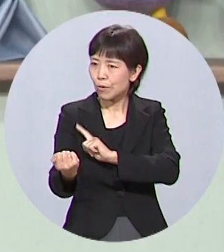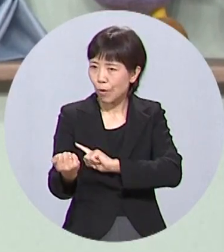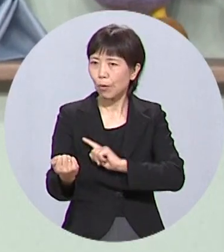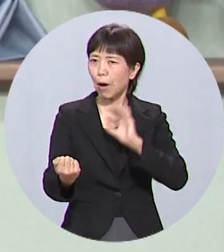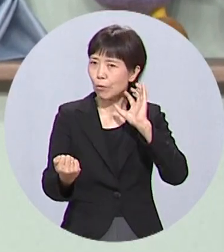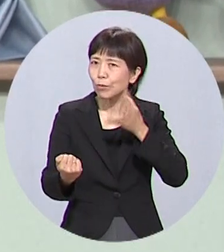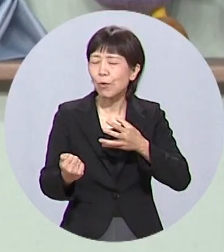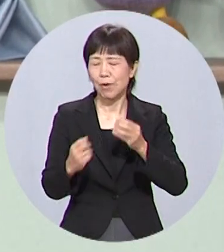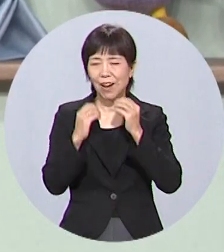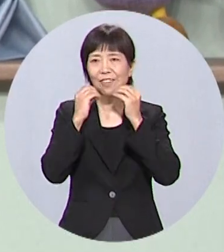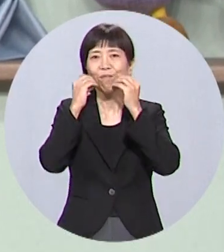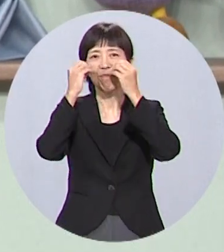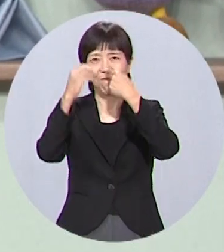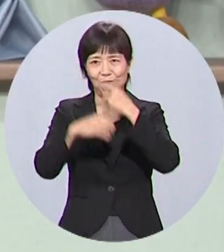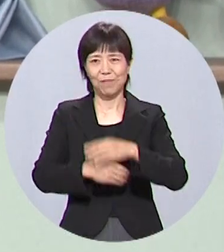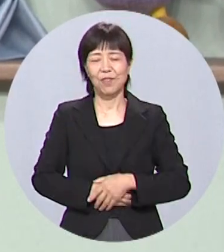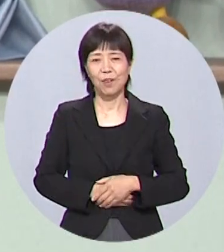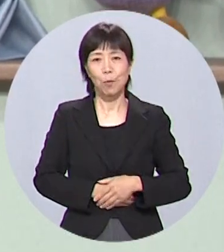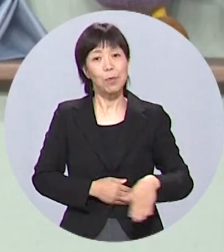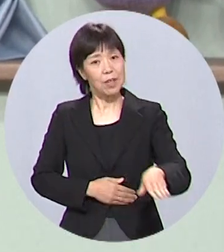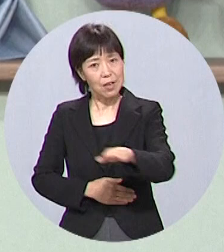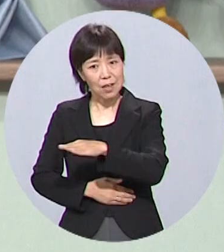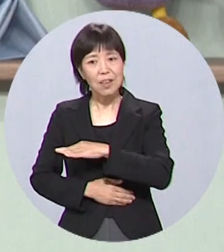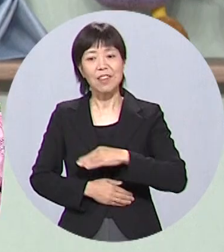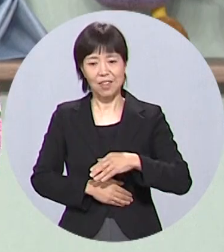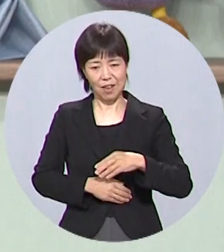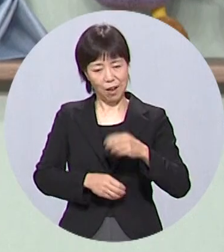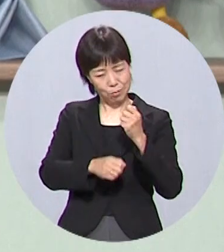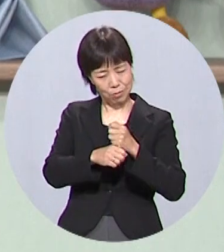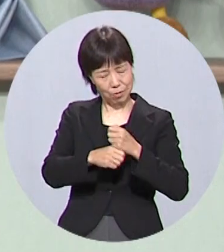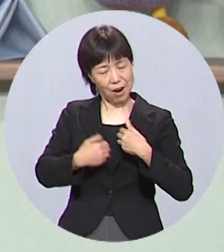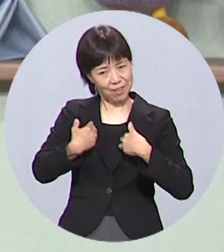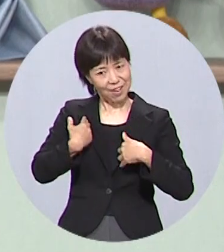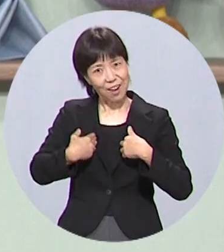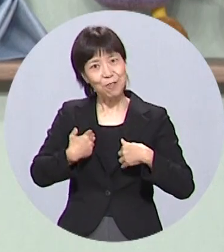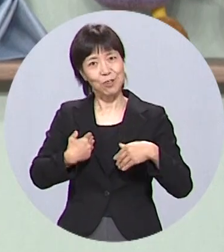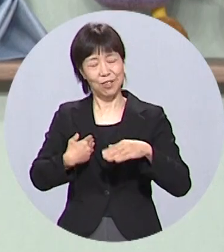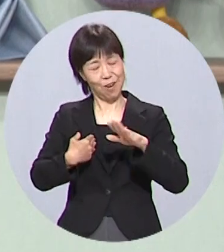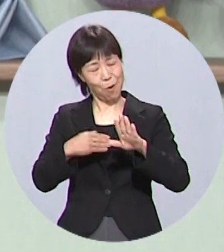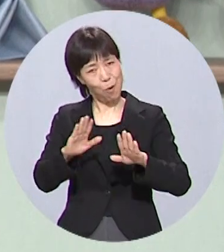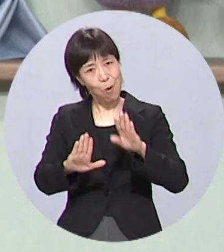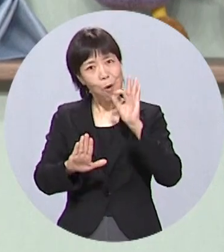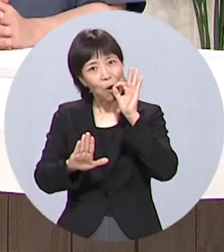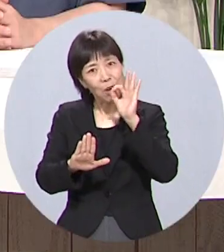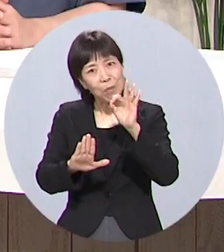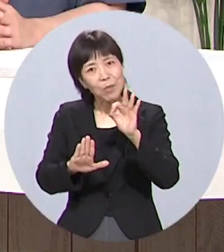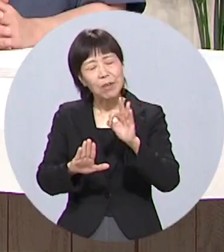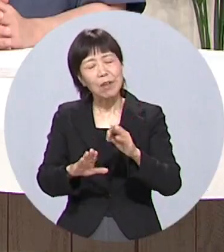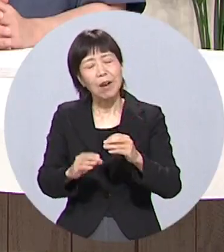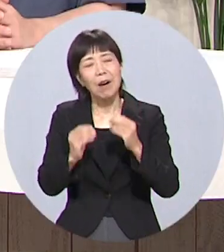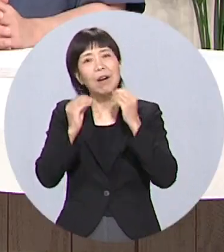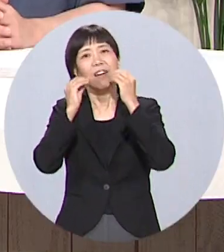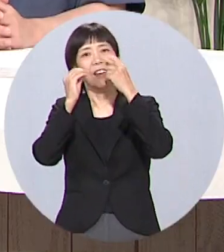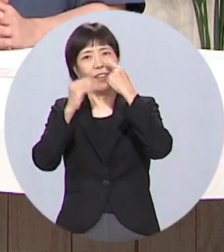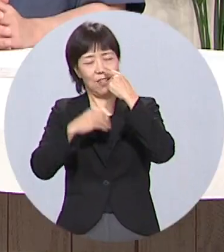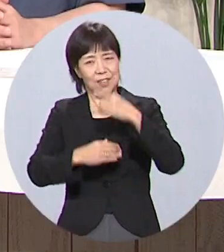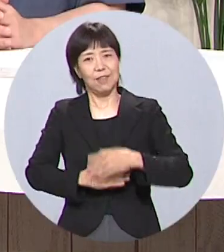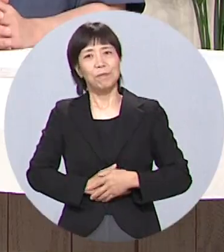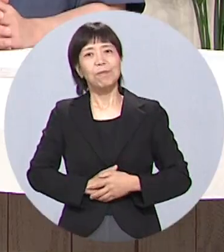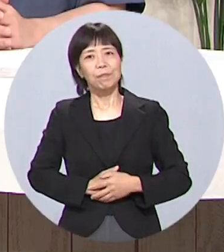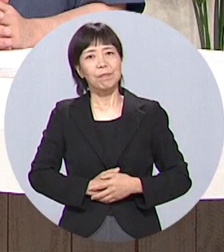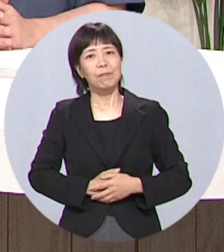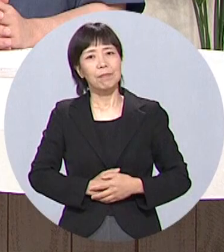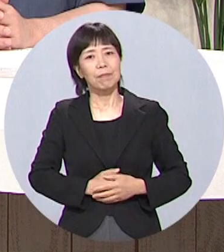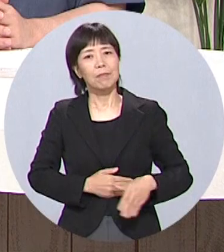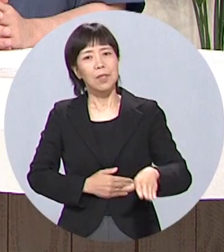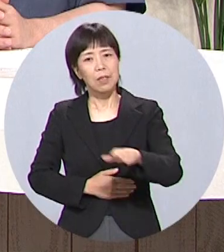しました。でもすごく皆さんが楽しくこう、ね、作品を作られている姿にもすごく心を打たれたんですけれども、なんかこういう